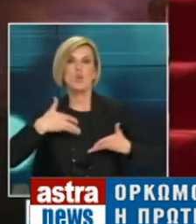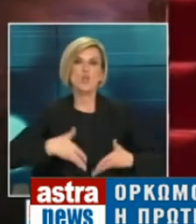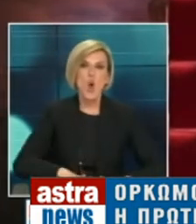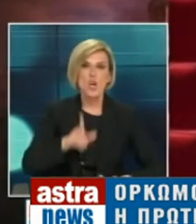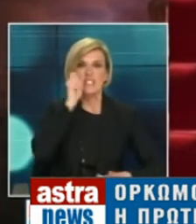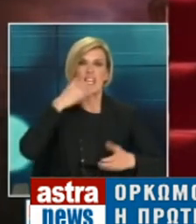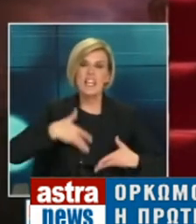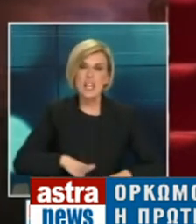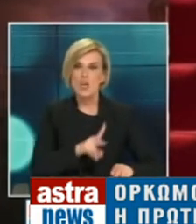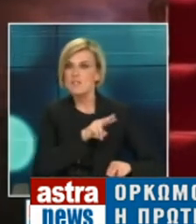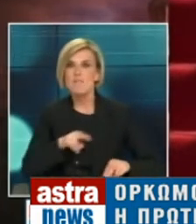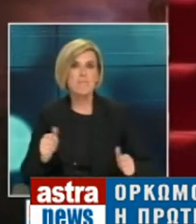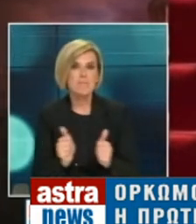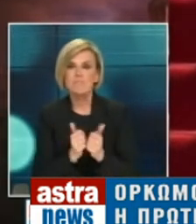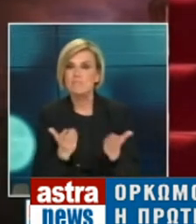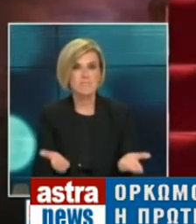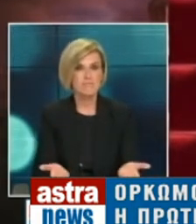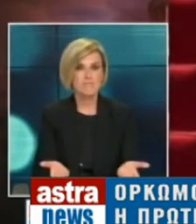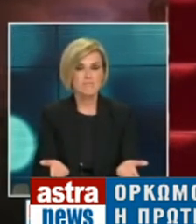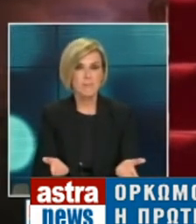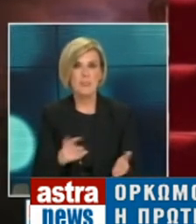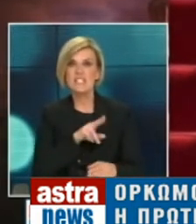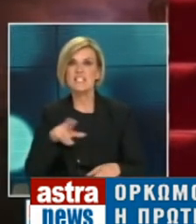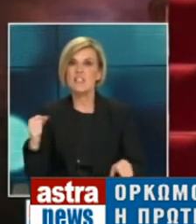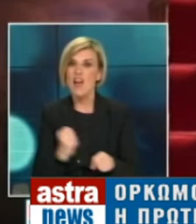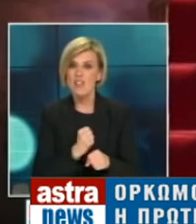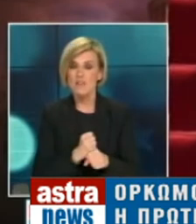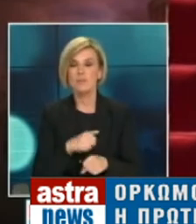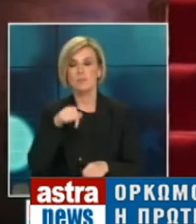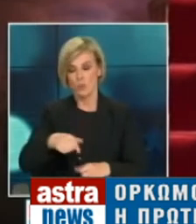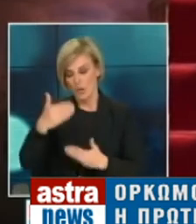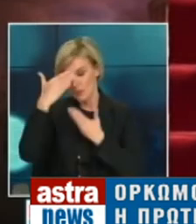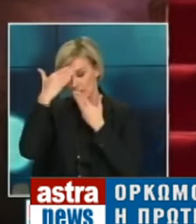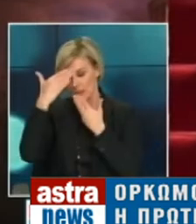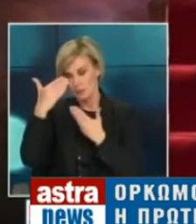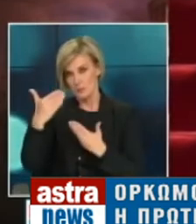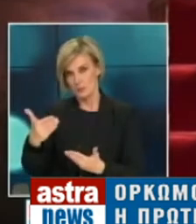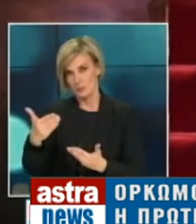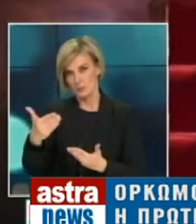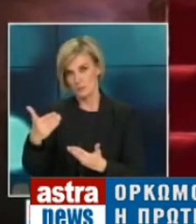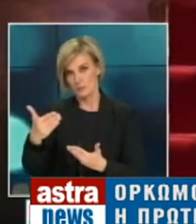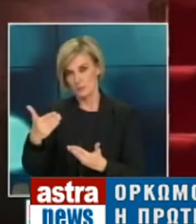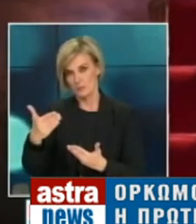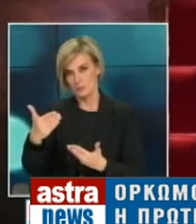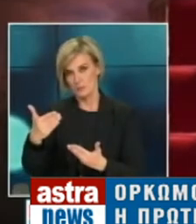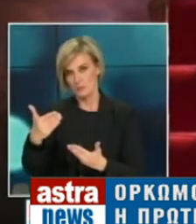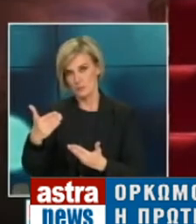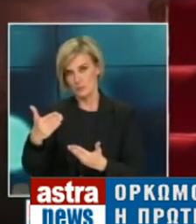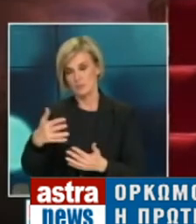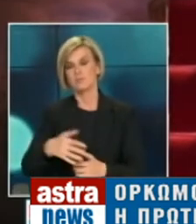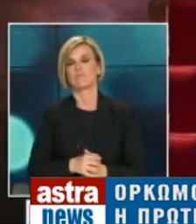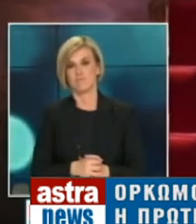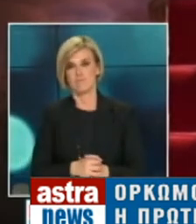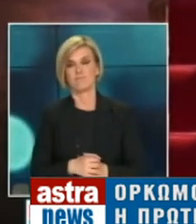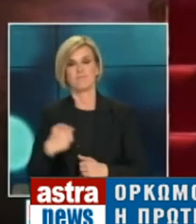γη, συμπατριώτες μας, συνάδελφοι, θα τους τιμήσουμε και θα τους τιμήσουμε ως συμπατριώτες μας.